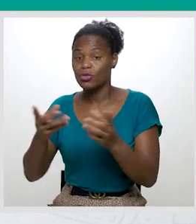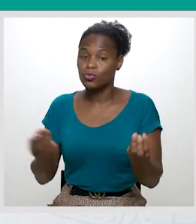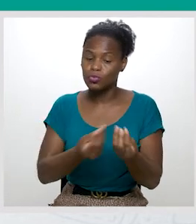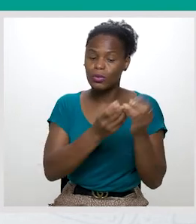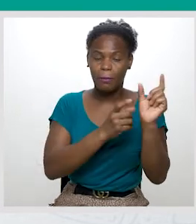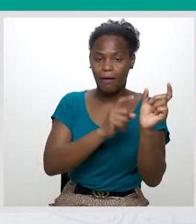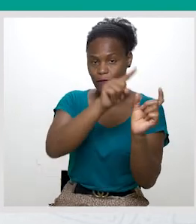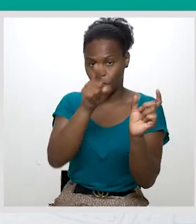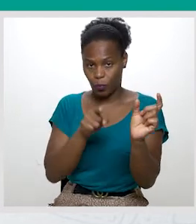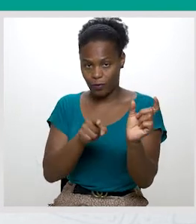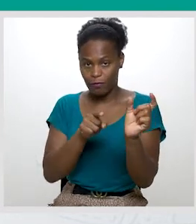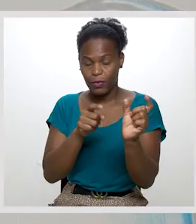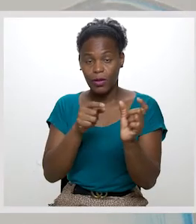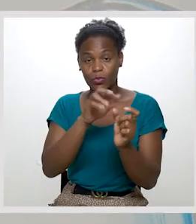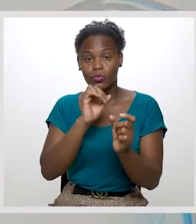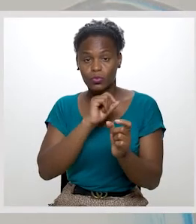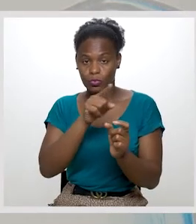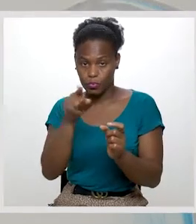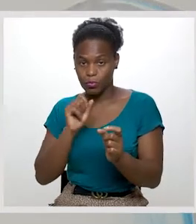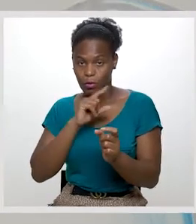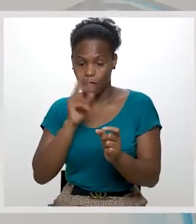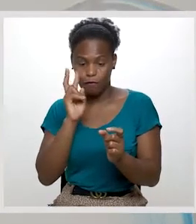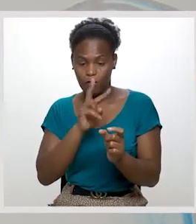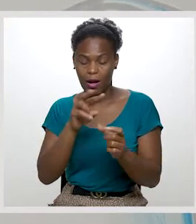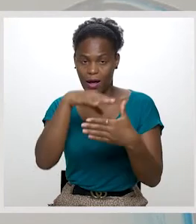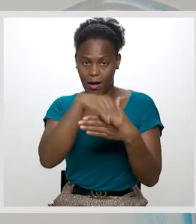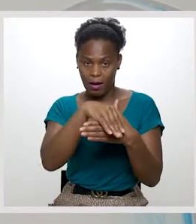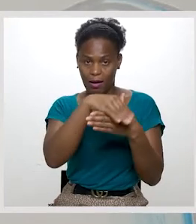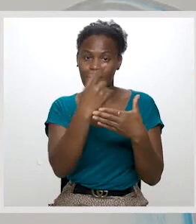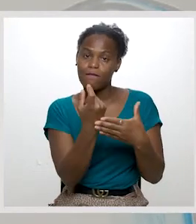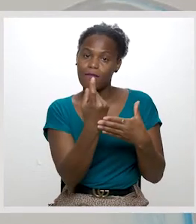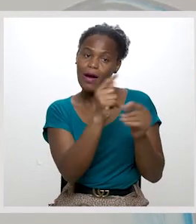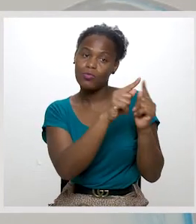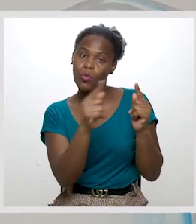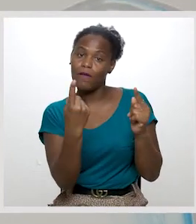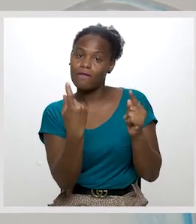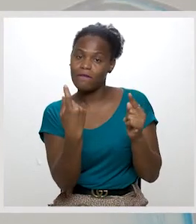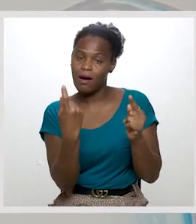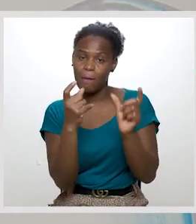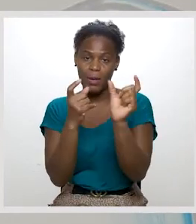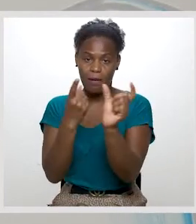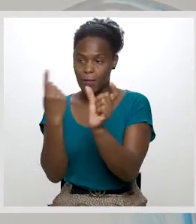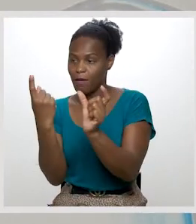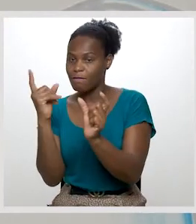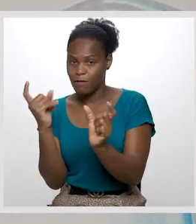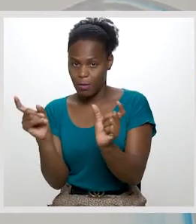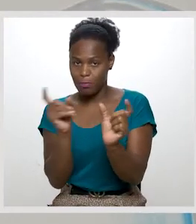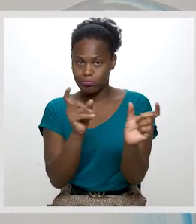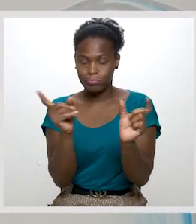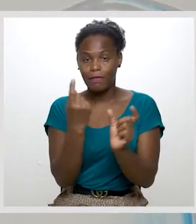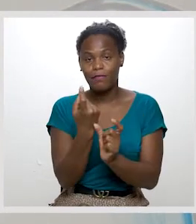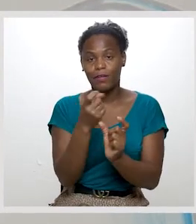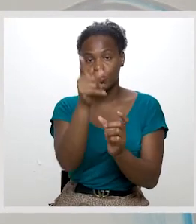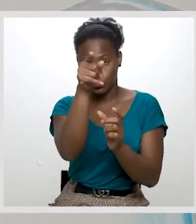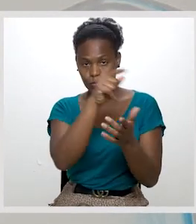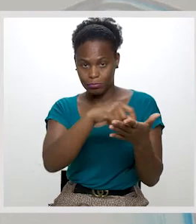interrogatif. Comme tu peux observer, la lettre il manque des mots et tu vas compléter,